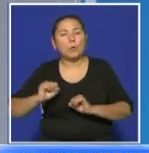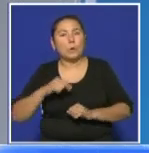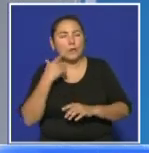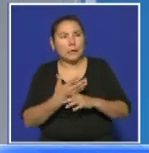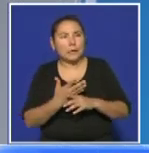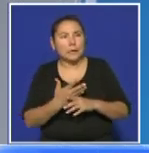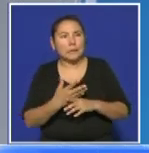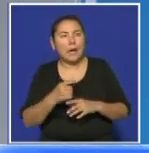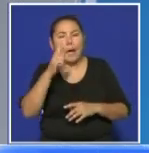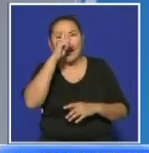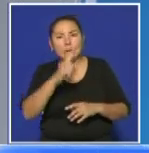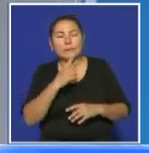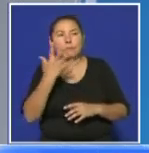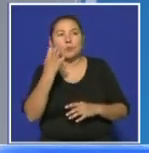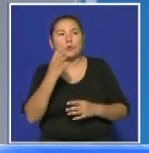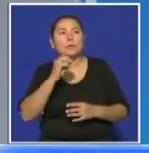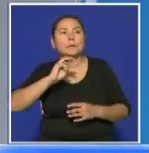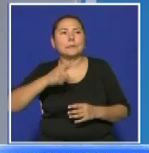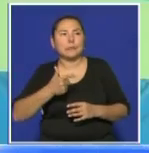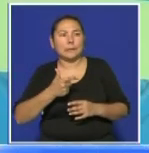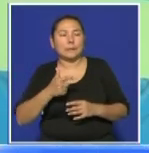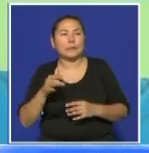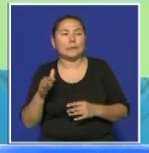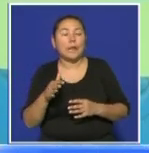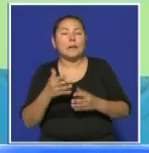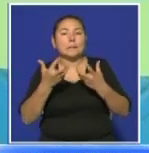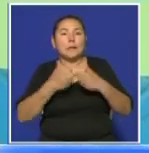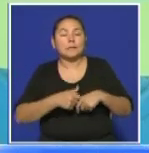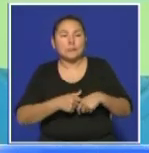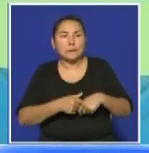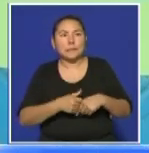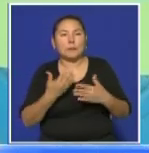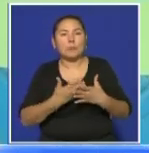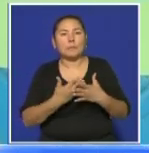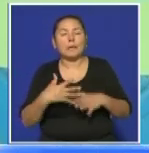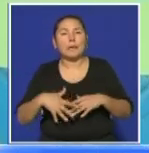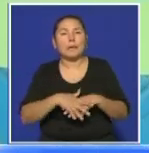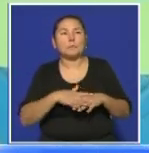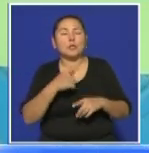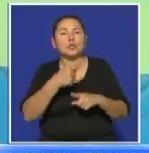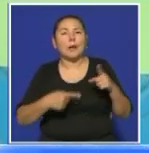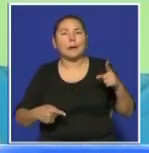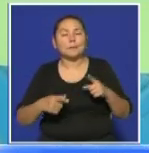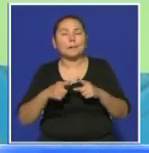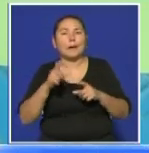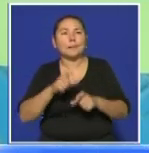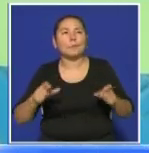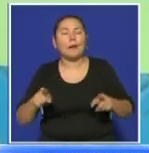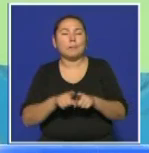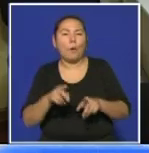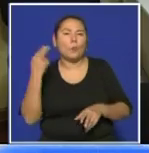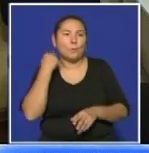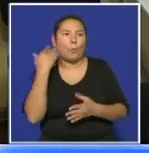ұйымға айына 500-ге жуық адам хабарласатын көрінеді. Статистикаға сүйенсе, қазір елімізде 500 000 адамның осындай қарызы